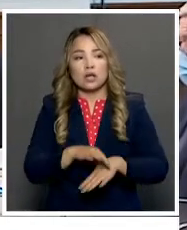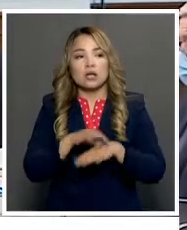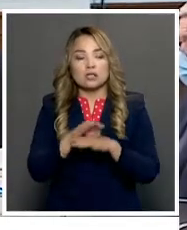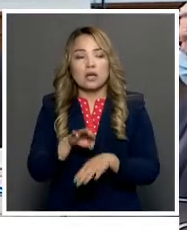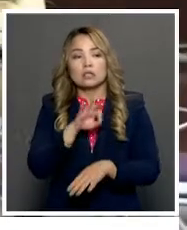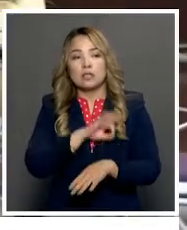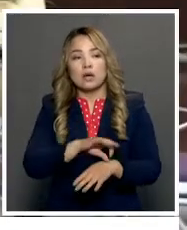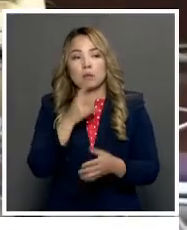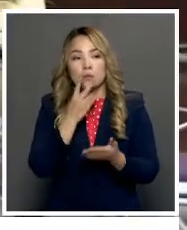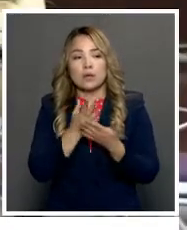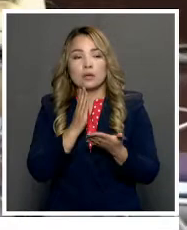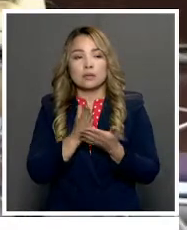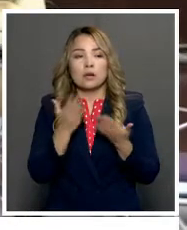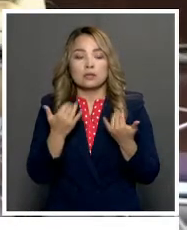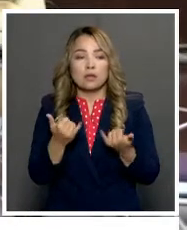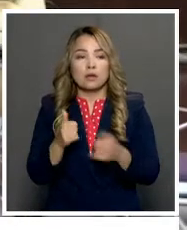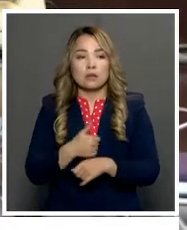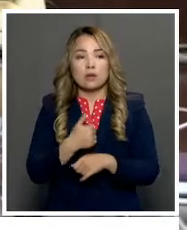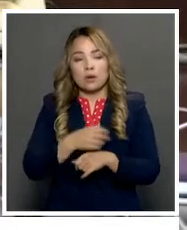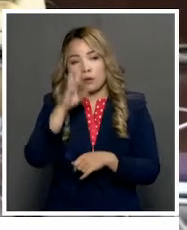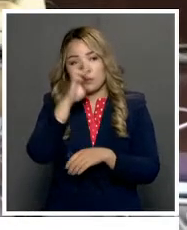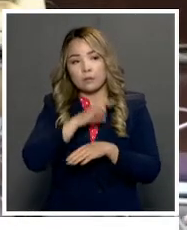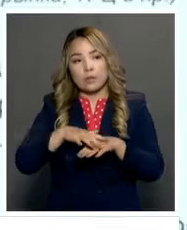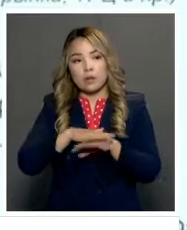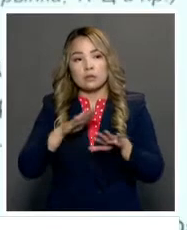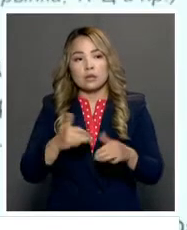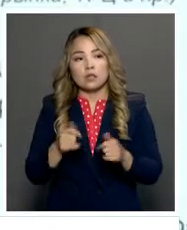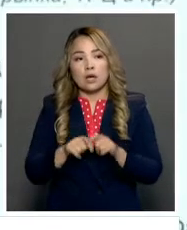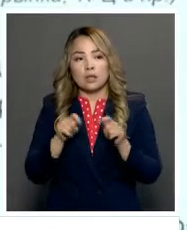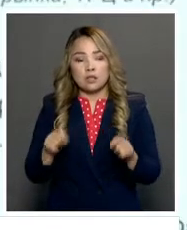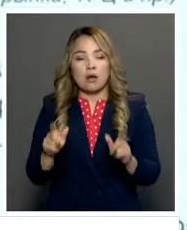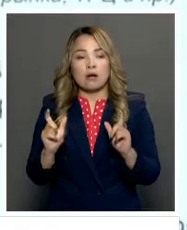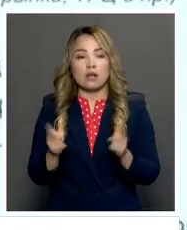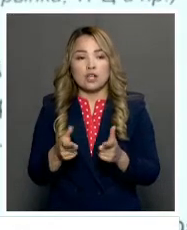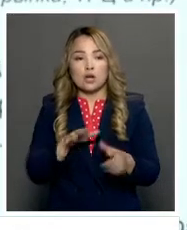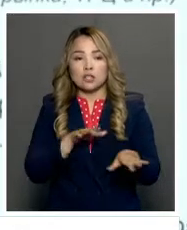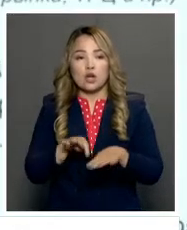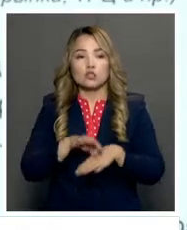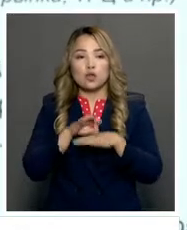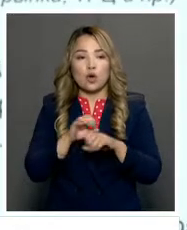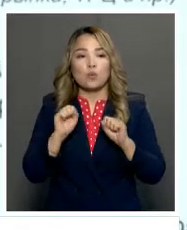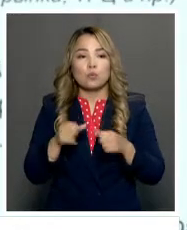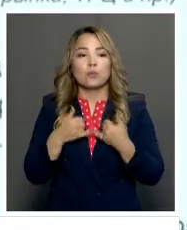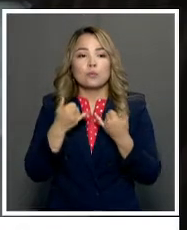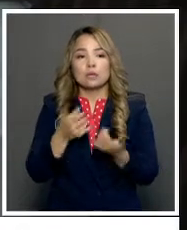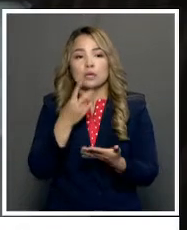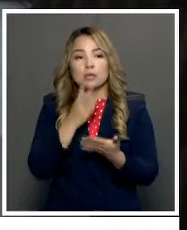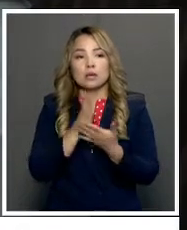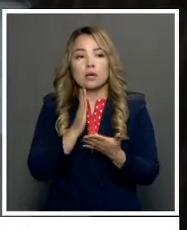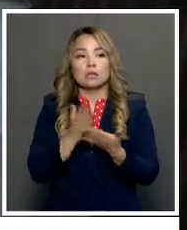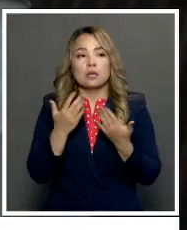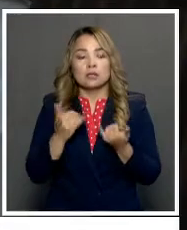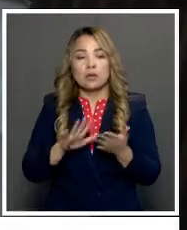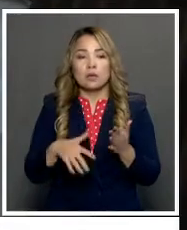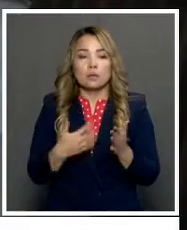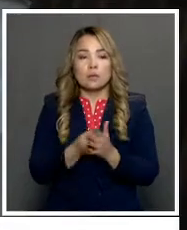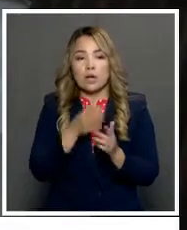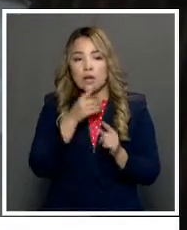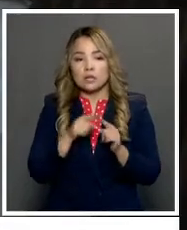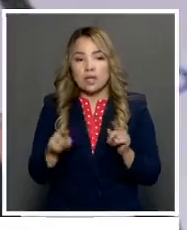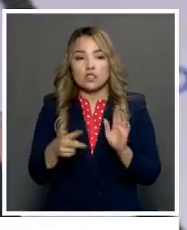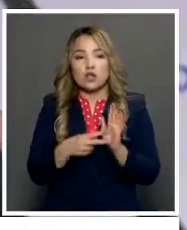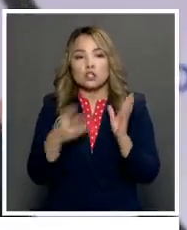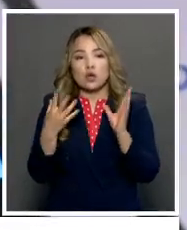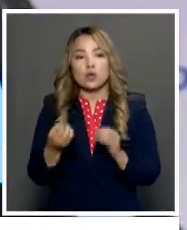тиімділігін көрсетті. Үкімет басшысы ашық жобасы кәсіпкерлерге карантин жағдайында жұмыс істеуге мүмкіндік беріп отыр деді. Осыған дейін оны рәсімдеу 7